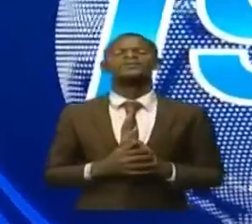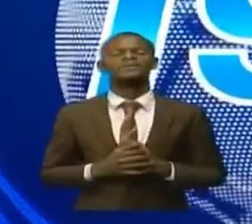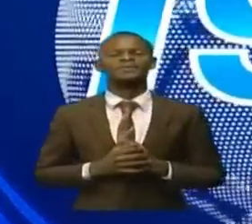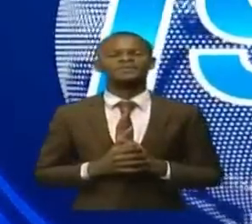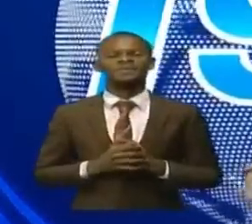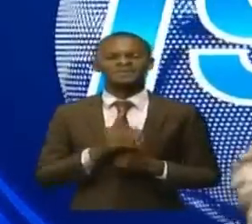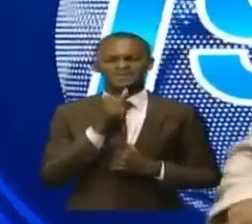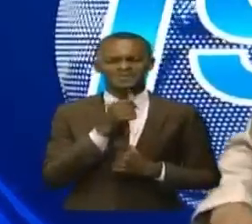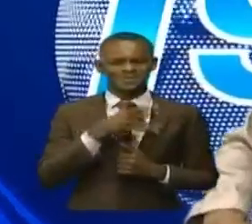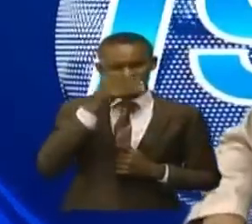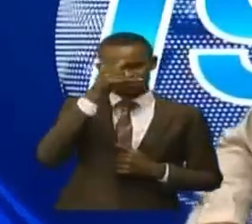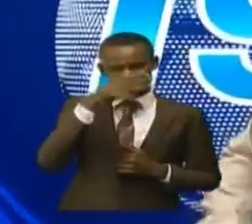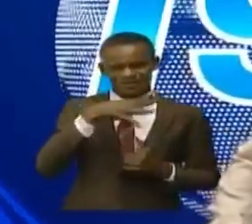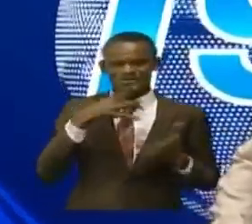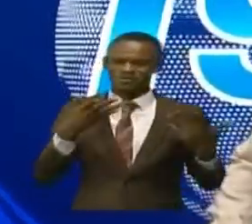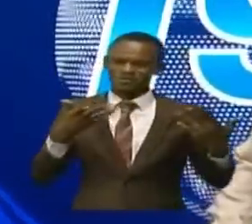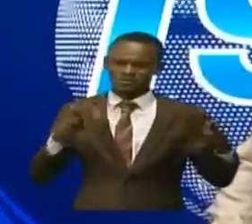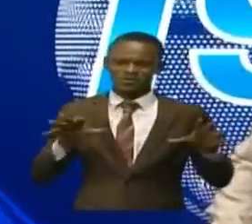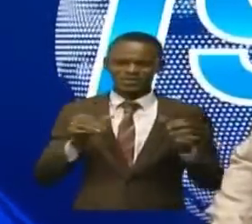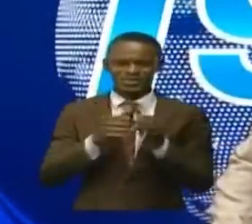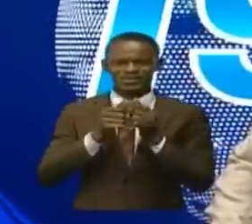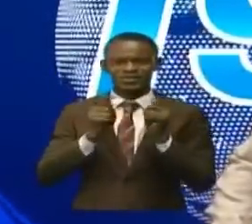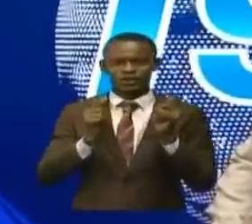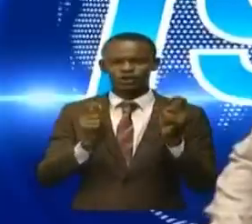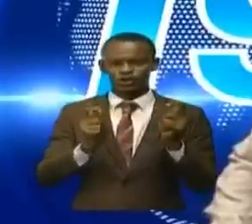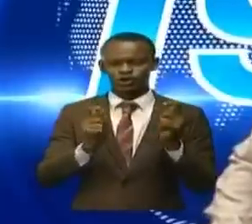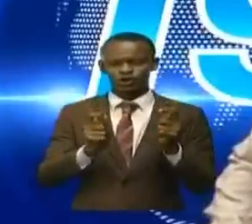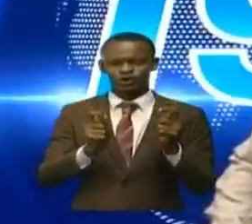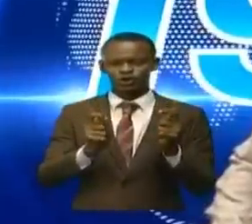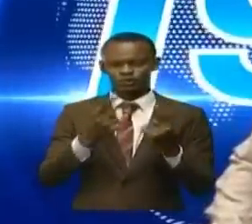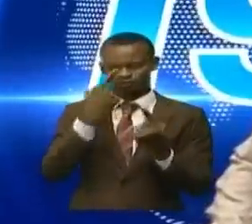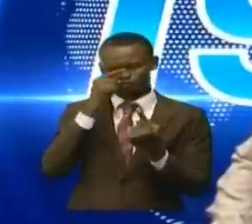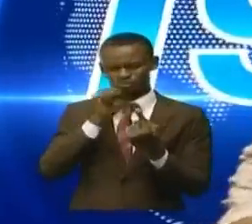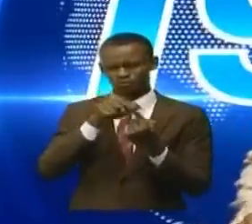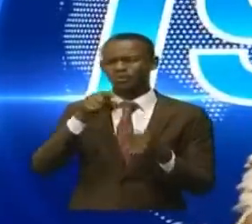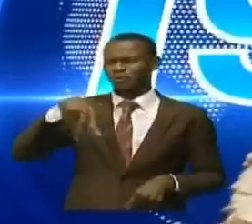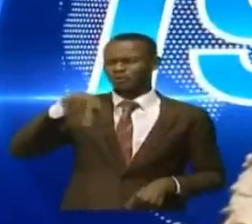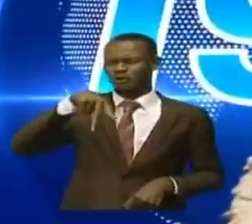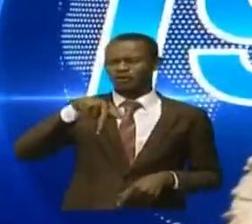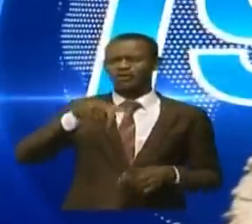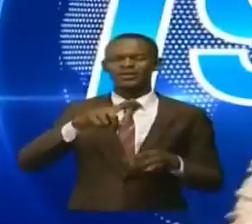Madame, Monsieur, c'en est fini avec ces journaux consacrés essentiellement aux provinces.